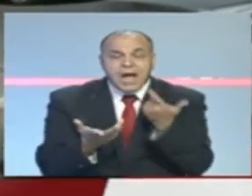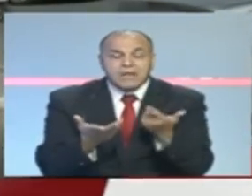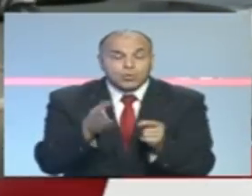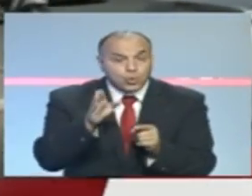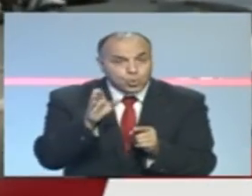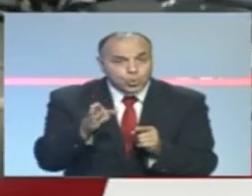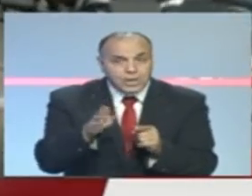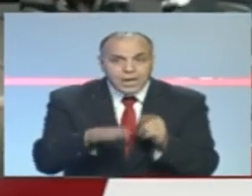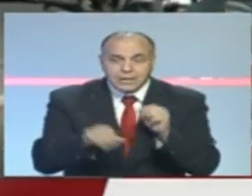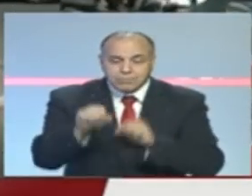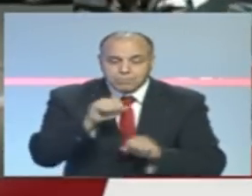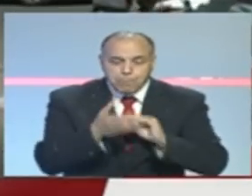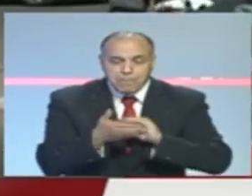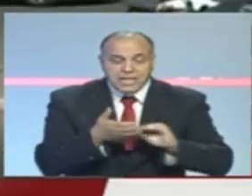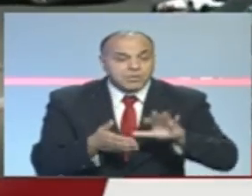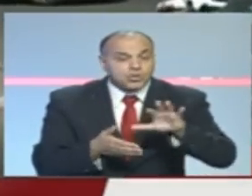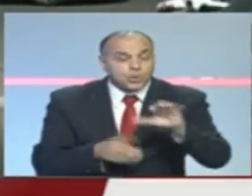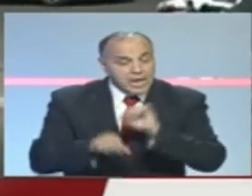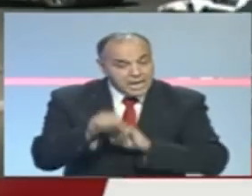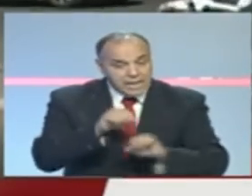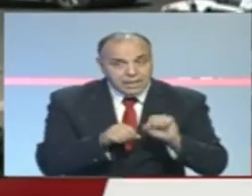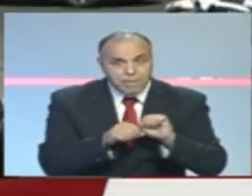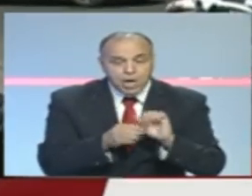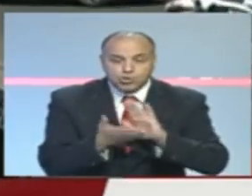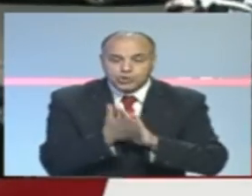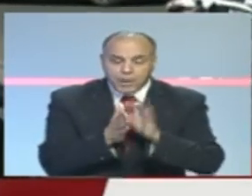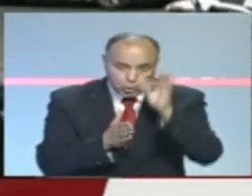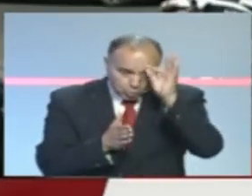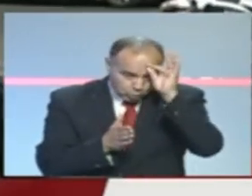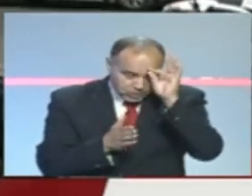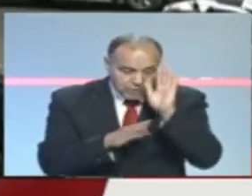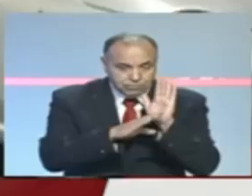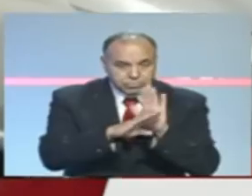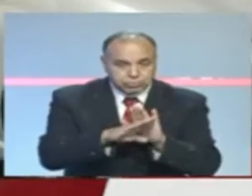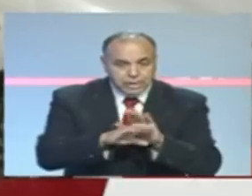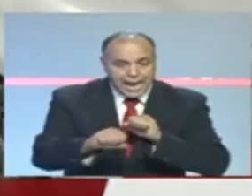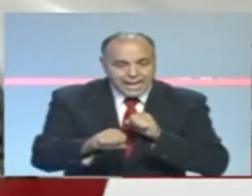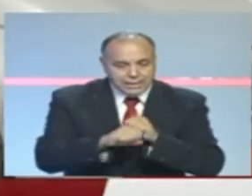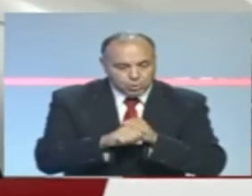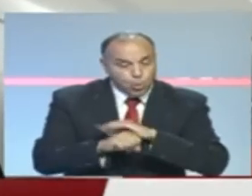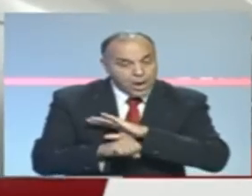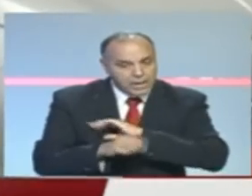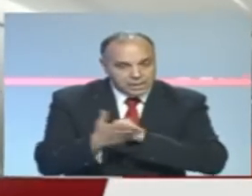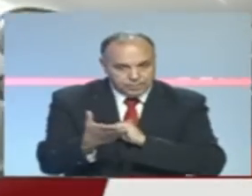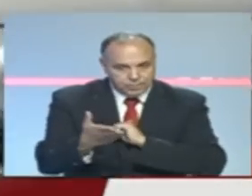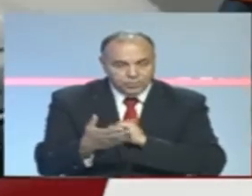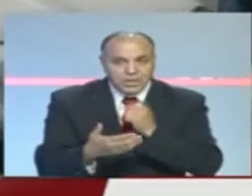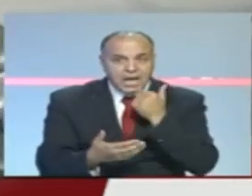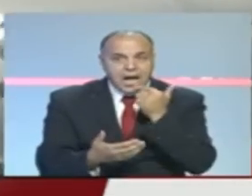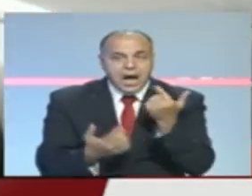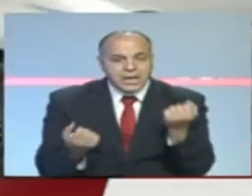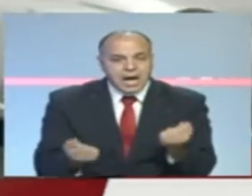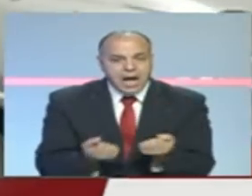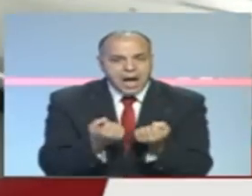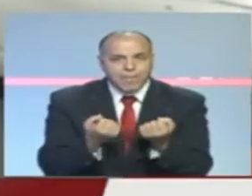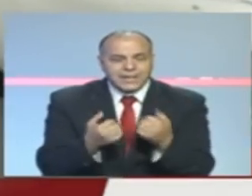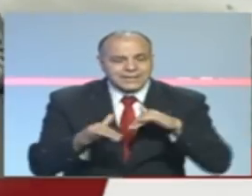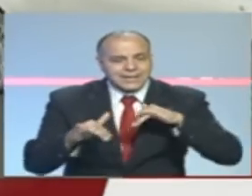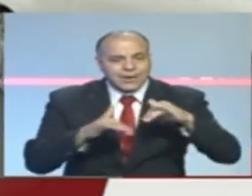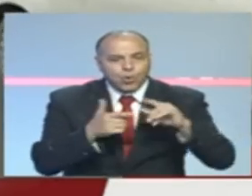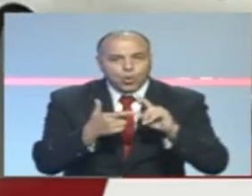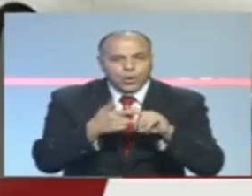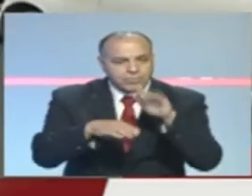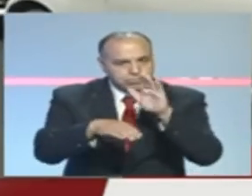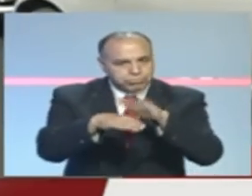نظم المكتب الجهوي للجمعيه التونسيه للوقايه من حوادث الطرقات حمله مروريه